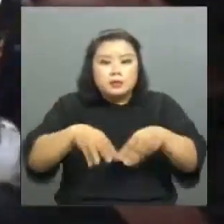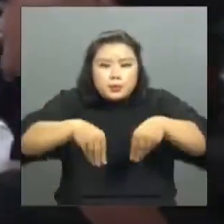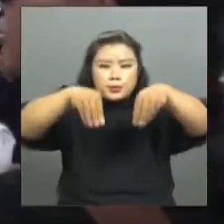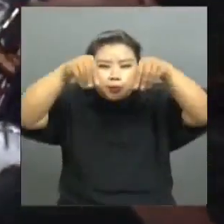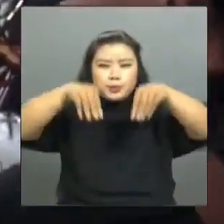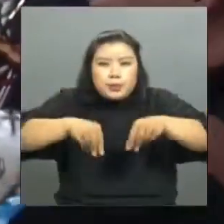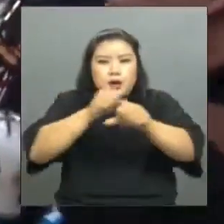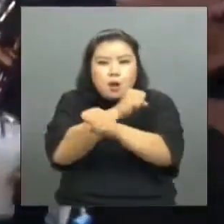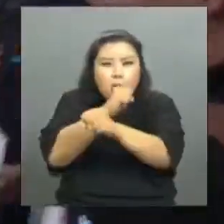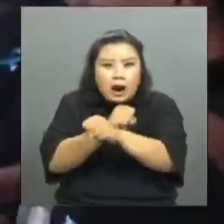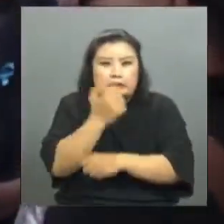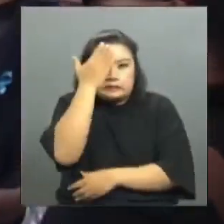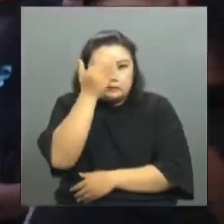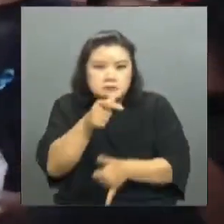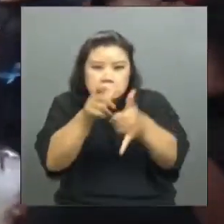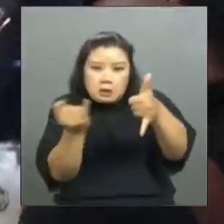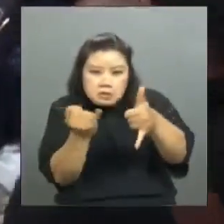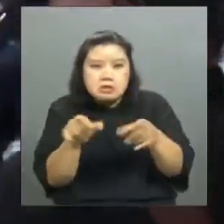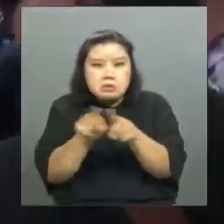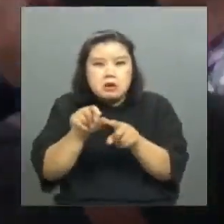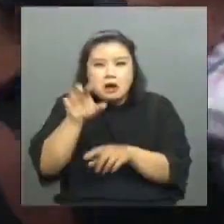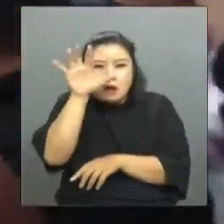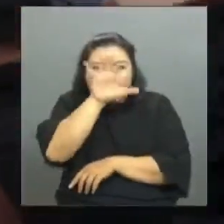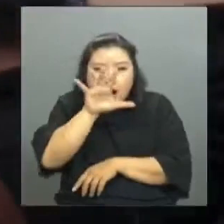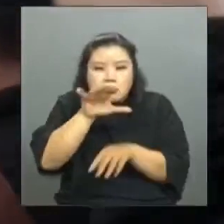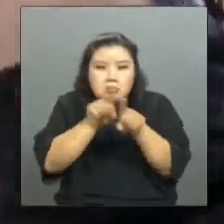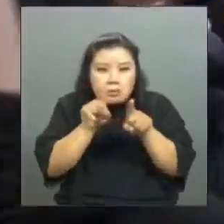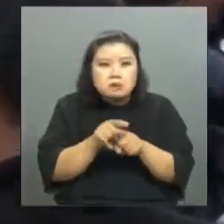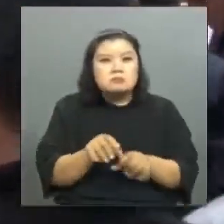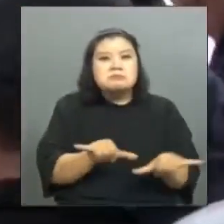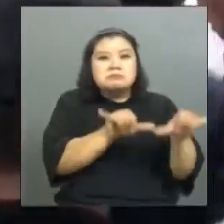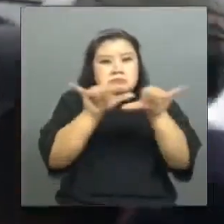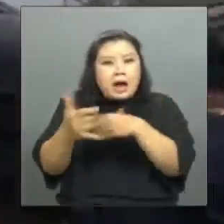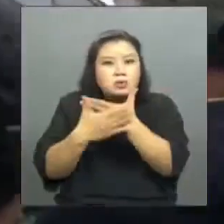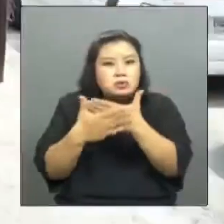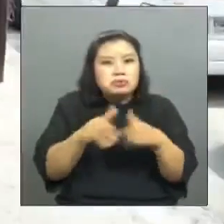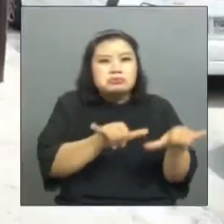องกันงูเห่าทางการเมืองซึ่งก็หมายถึงการดูดการดึงหรือชวนส.ส.จากพรรค